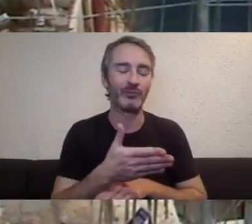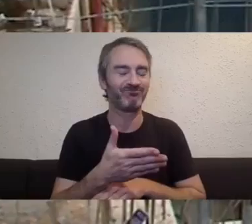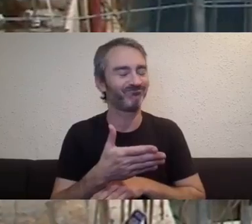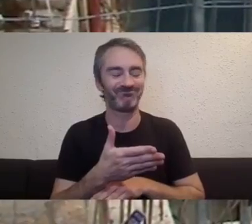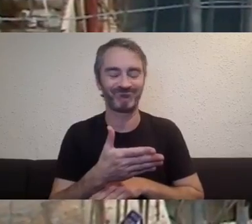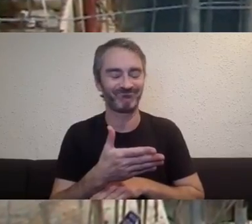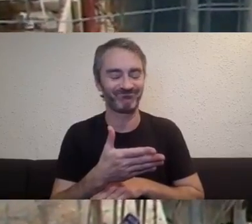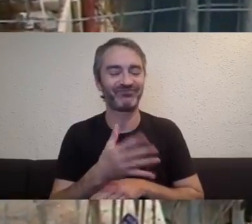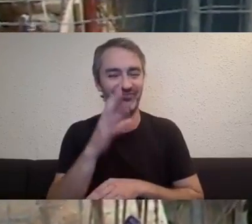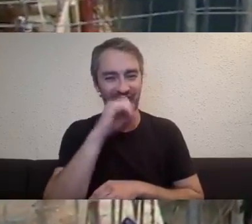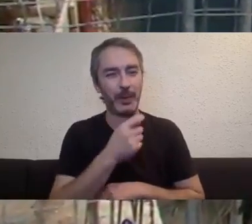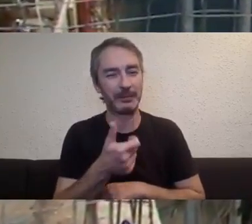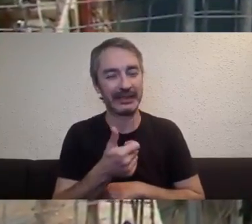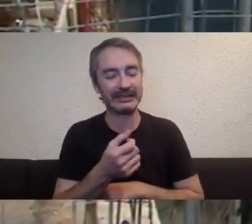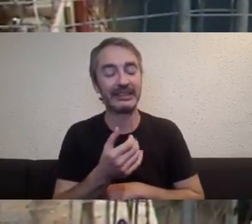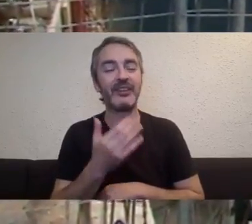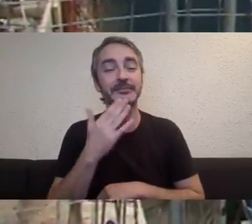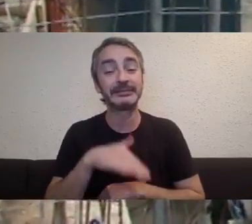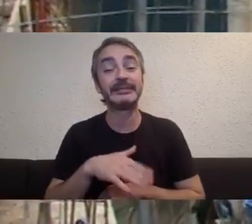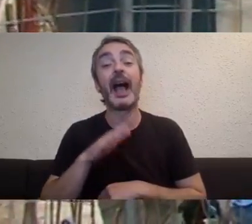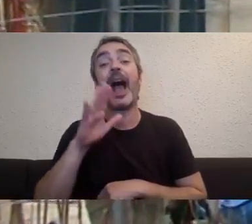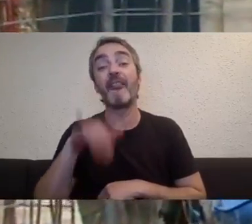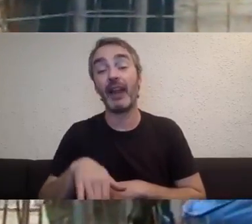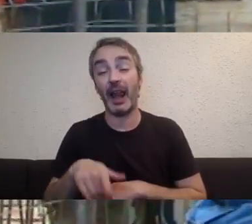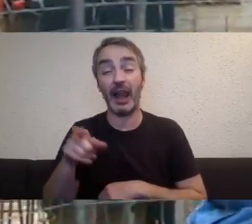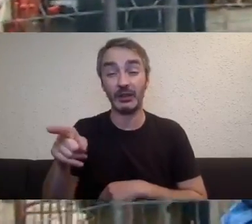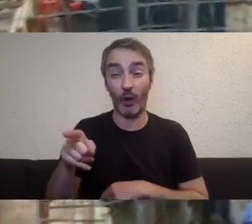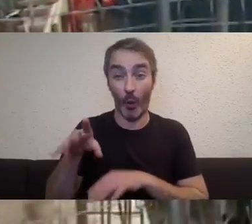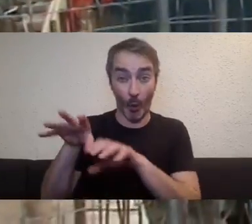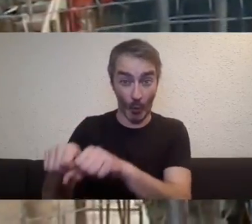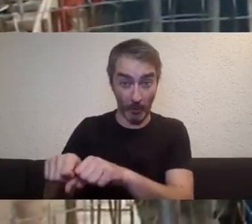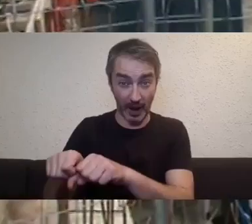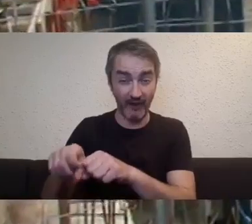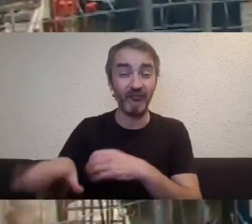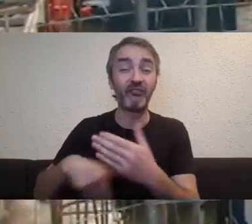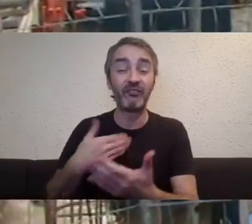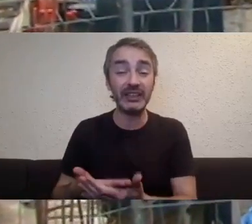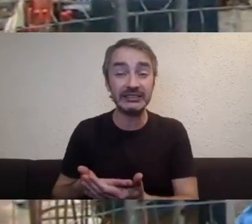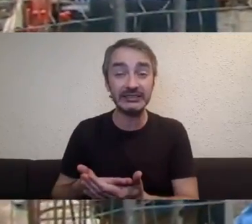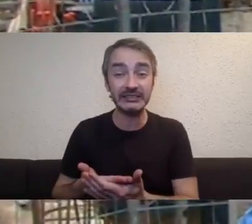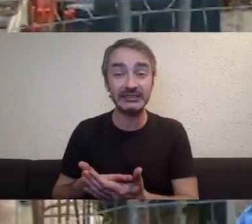ser el més atinat que es podria haver fet, però bueno, això va romandre ocupat